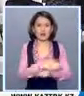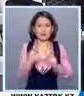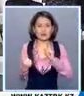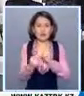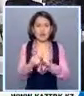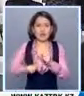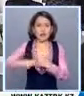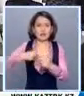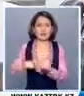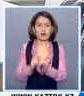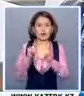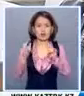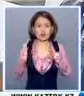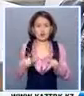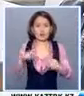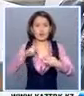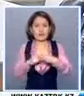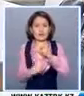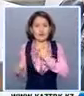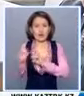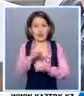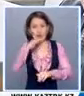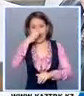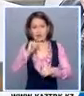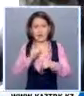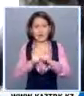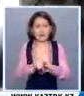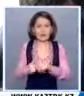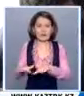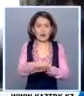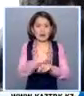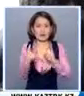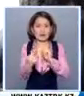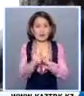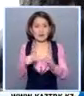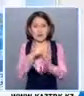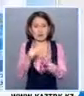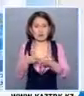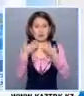жүздесіп, кәсіпкерлікті дамыту және оның жолдары жөнінде пікір алмасып, тұрғындардың сауалдарына жауап берді.